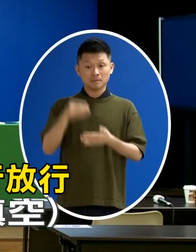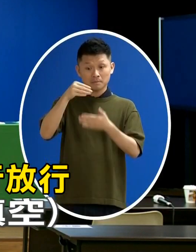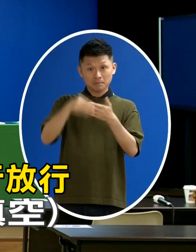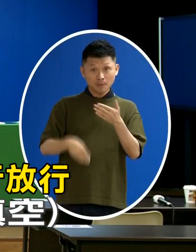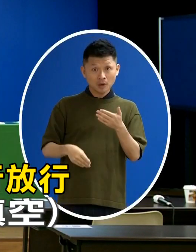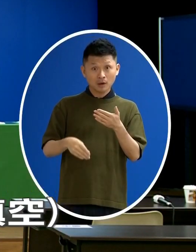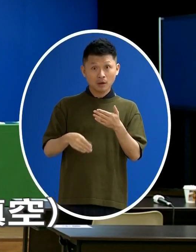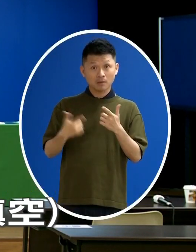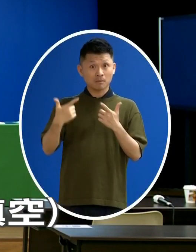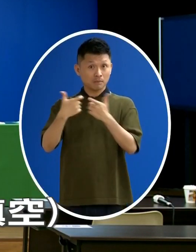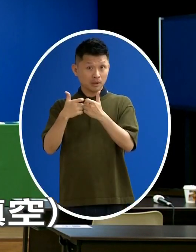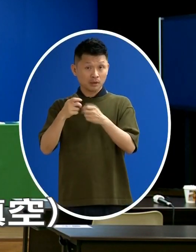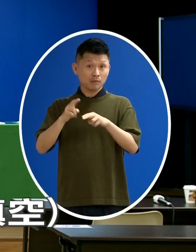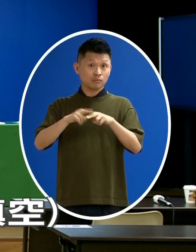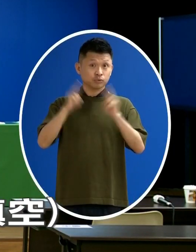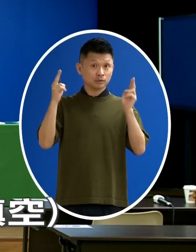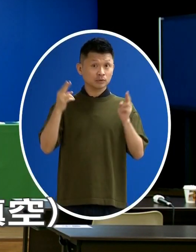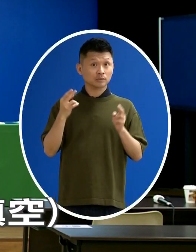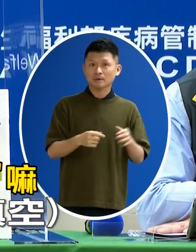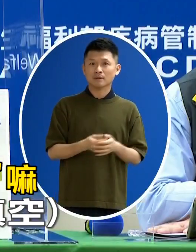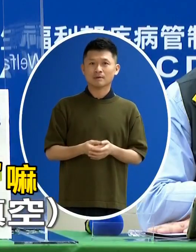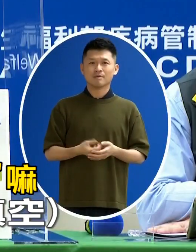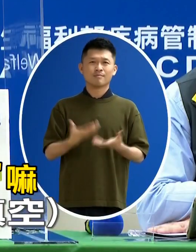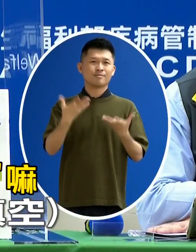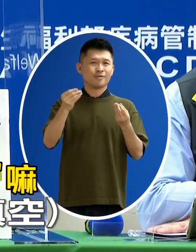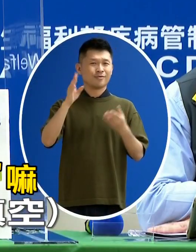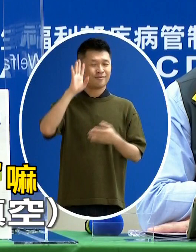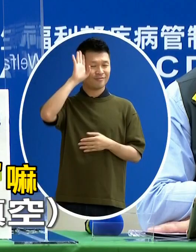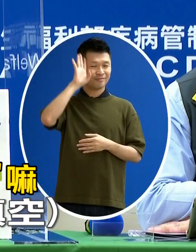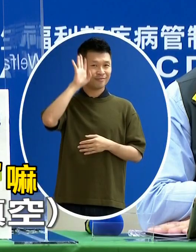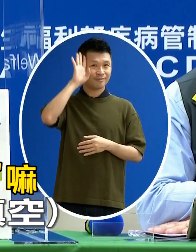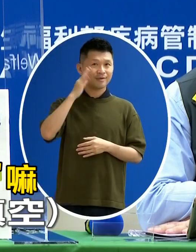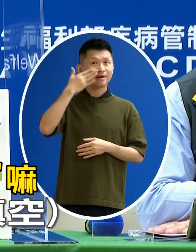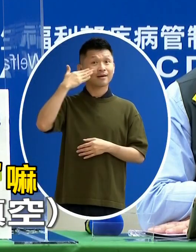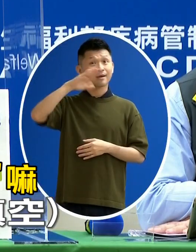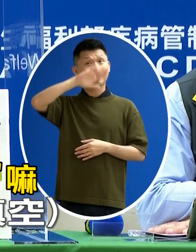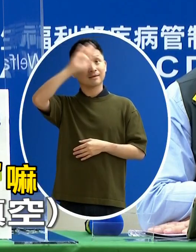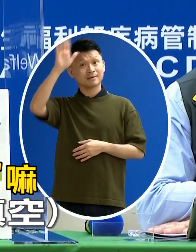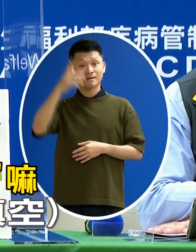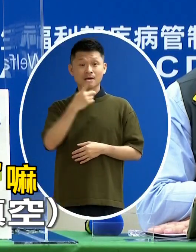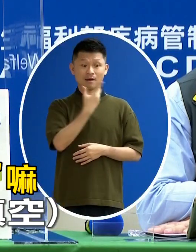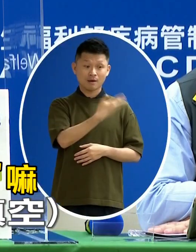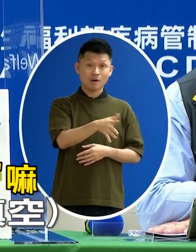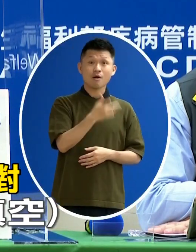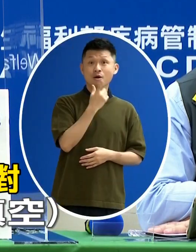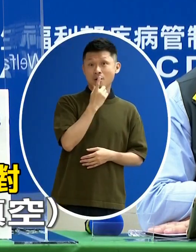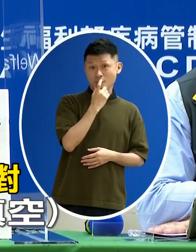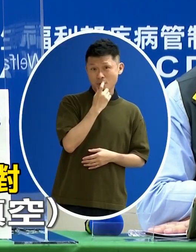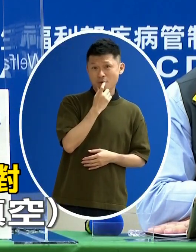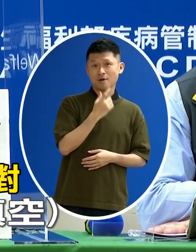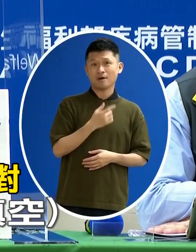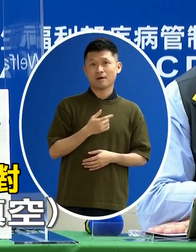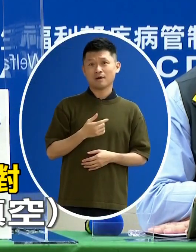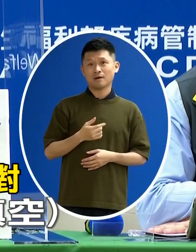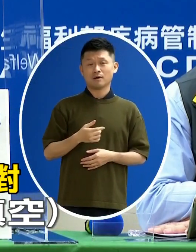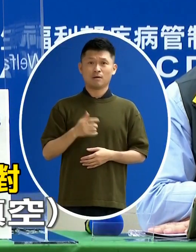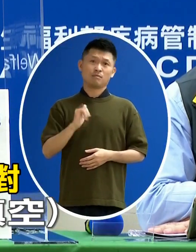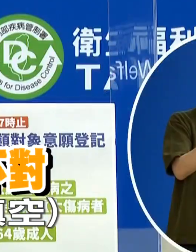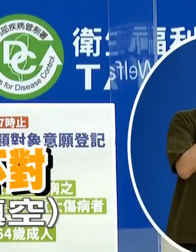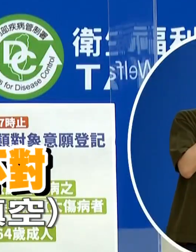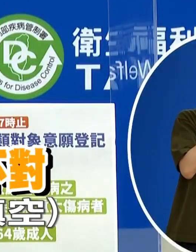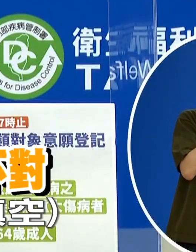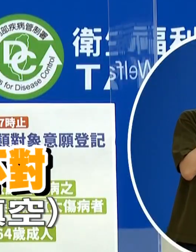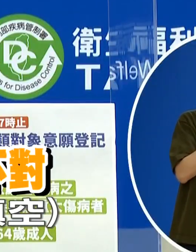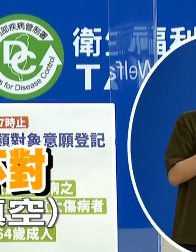行放行？那是否有其他的考量？ 以前我们讲叫蓝天绿水嘛，哈，啊，蓝天绿水也很好啊，对